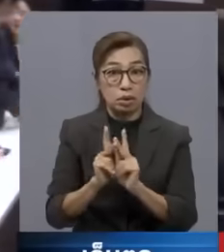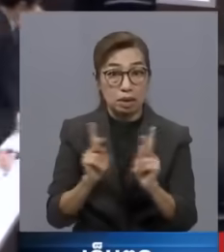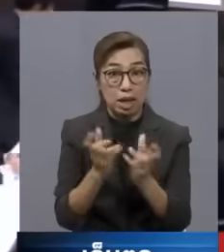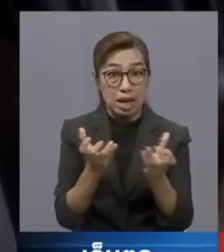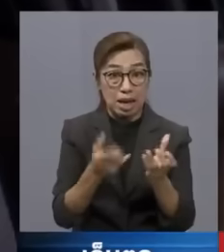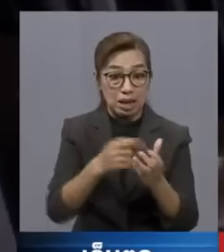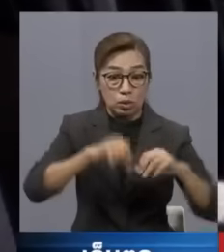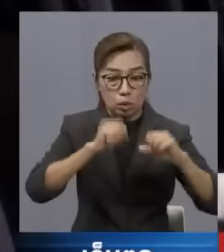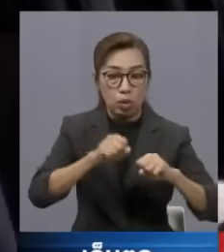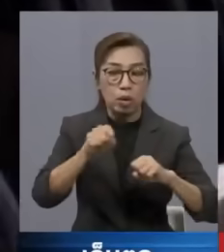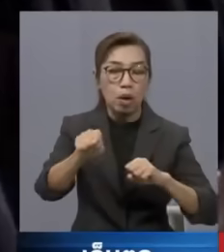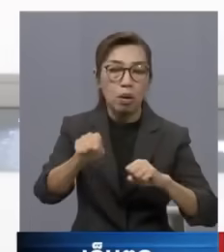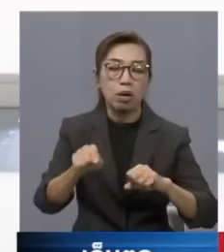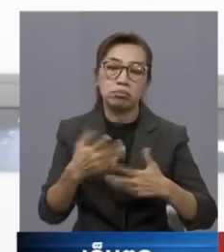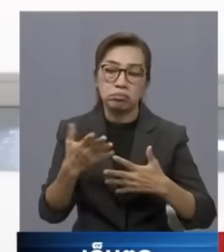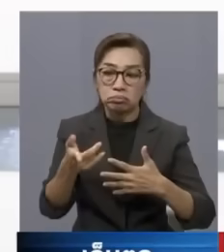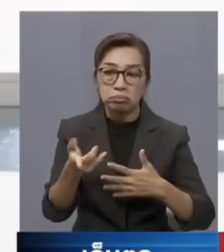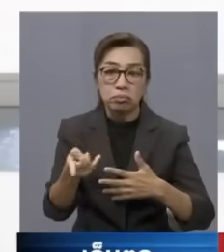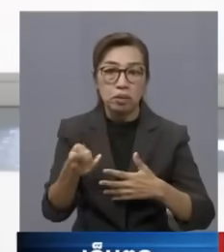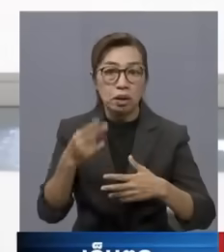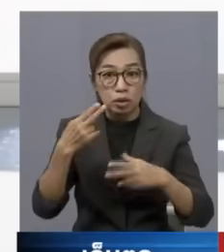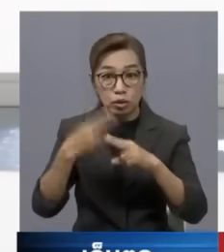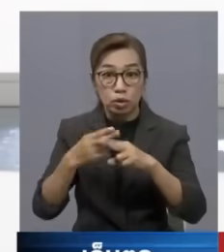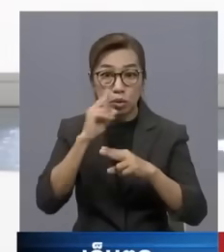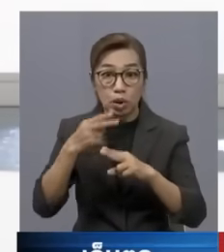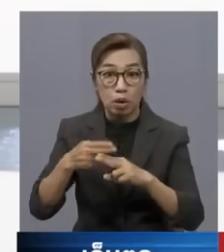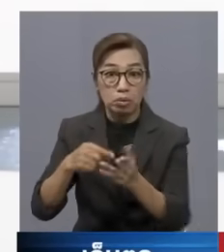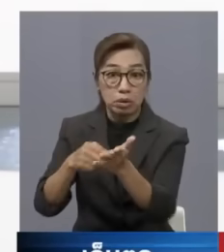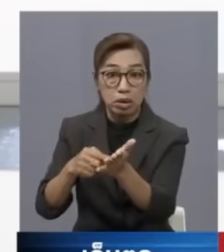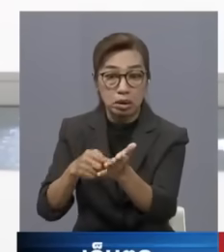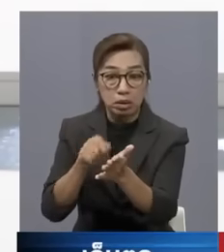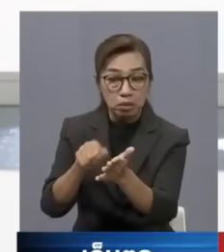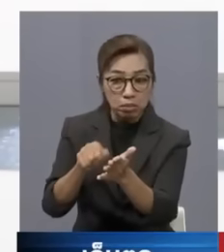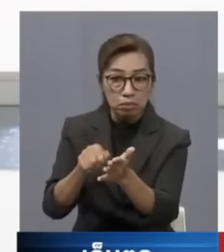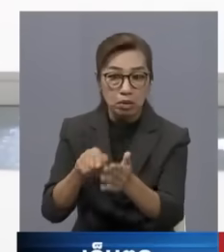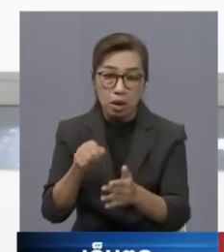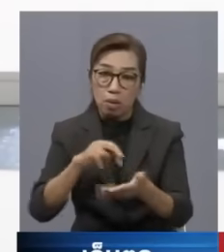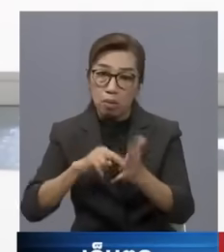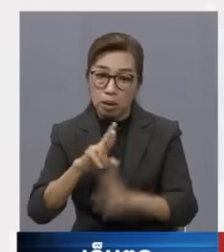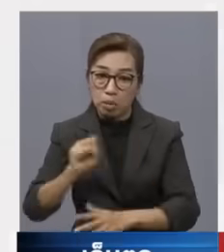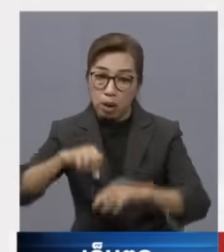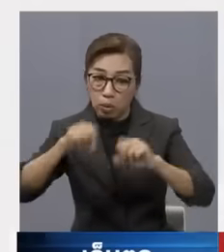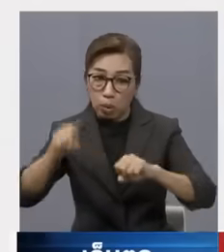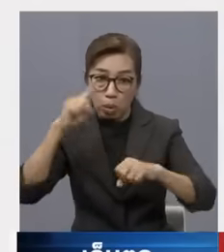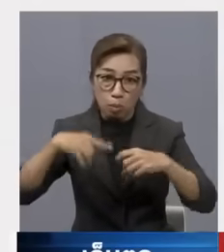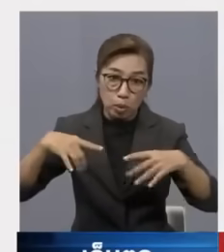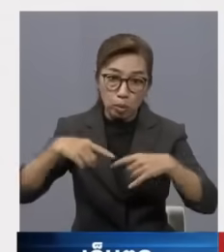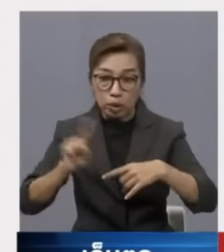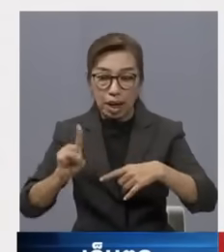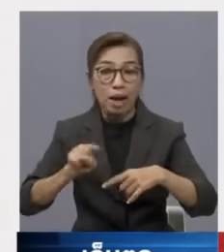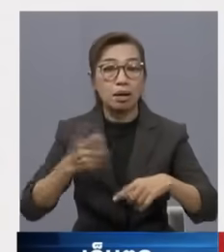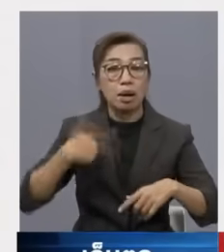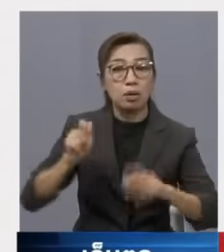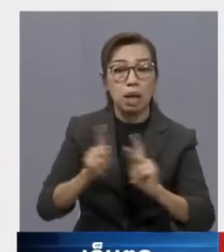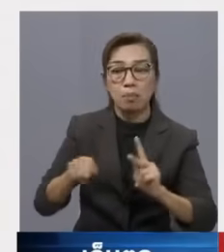ลำดับต่อไปเนี่ยจากเดิมเป็นของคุณพิทาใช่ไหมฮะก็จะดำเนินการโหวตเลือกนายกรอบที่ 3